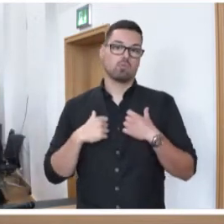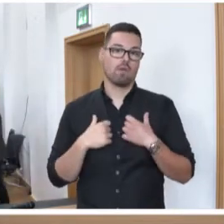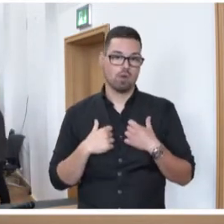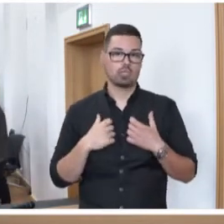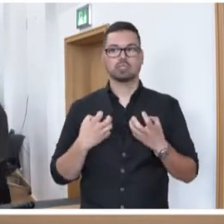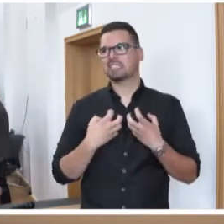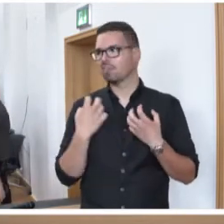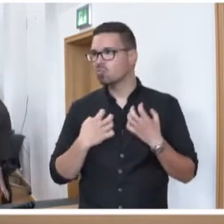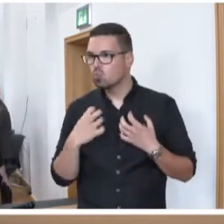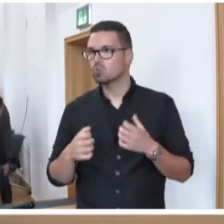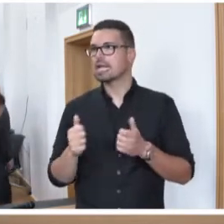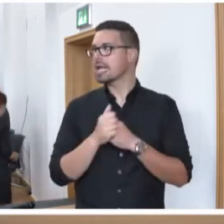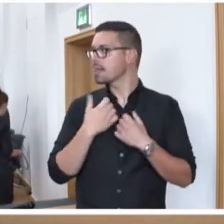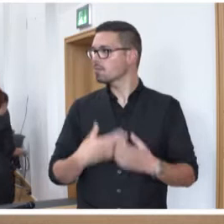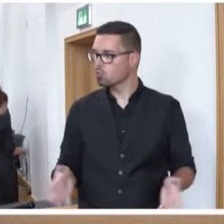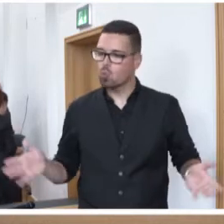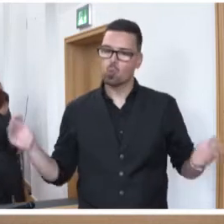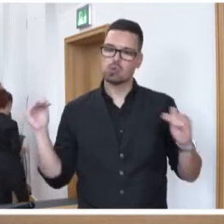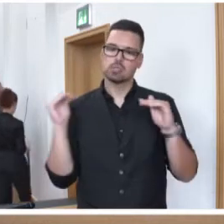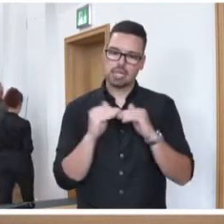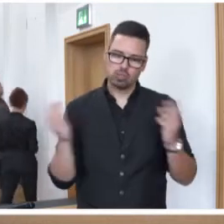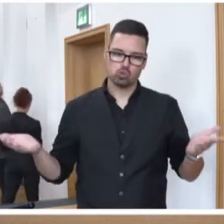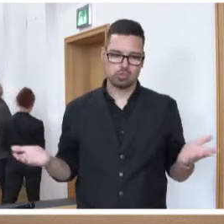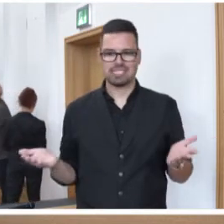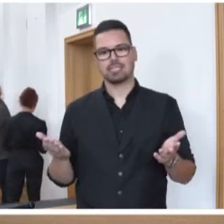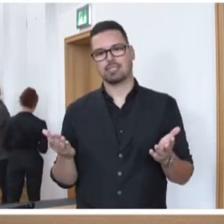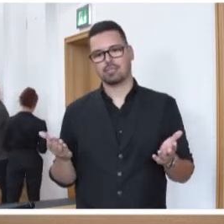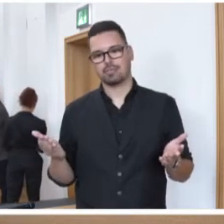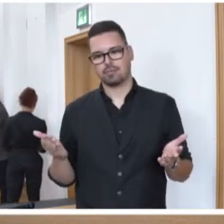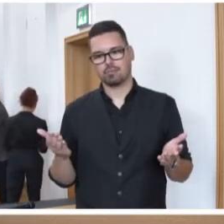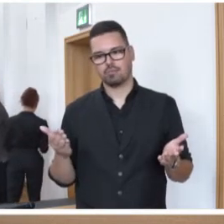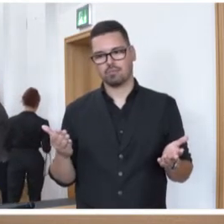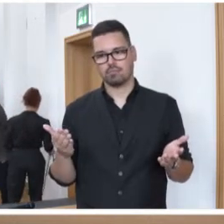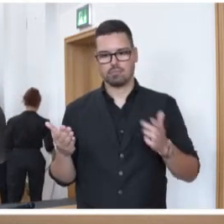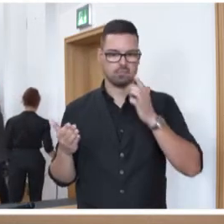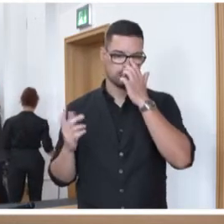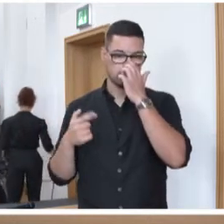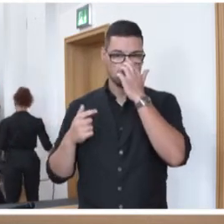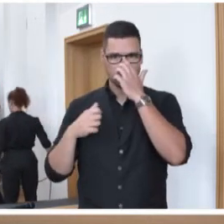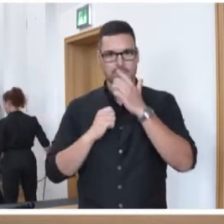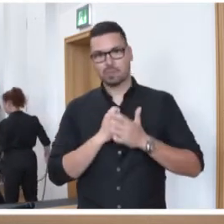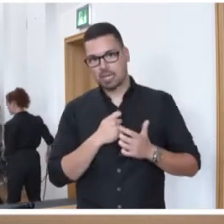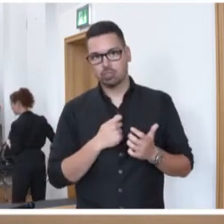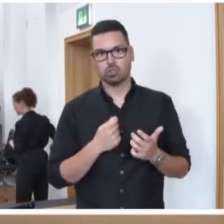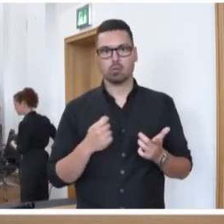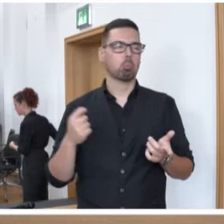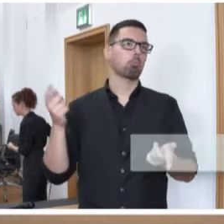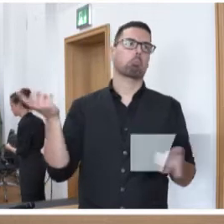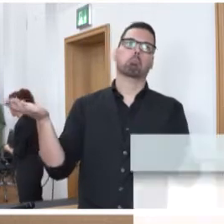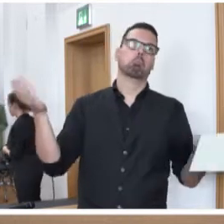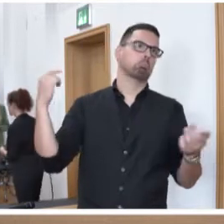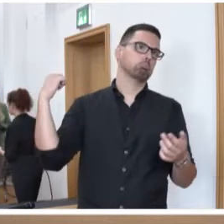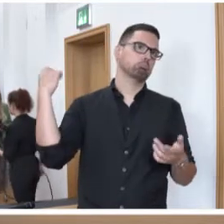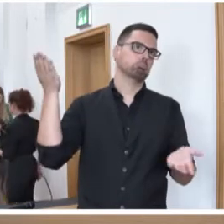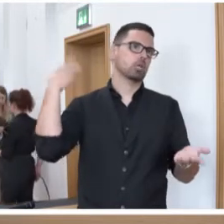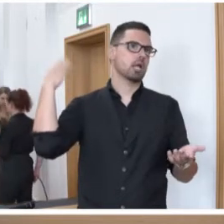Wut, Hilflosigkeit, Gleichgültigkeit kommen auf. Eventuell sogar die Einstellung, nach mir die Sinnflut. Was nach